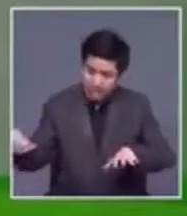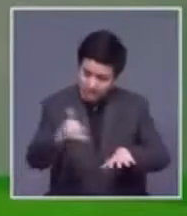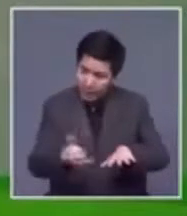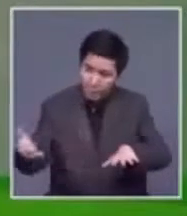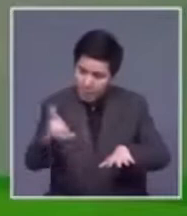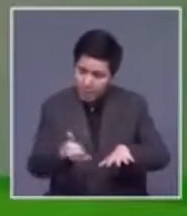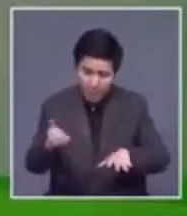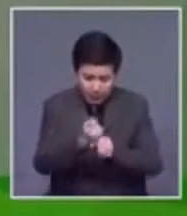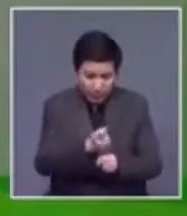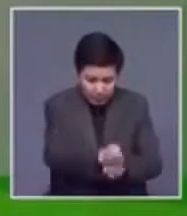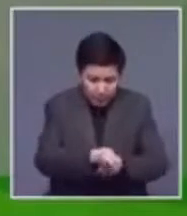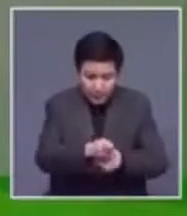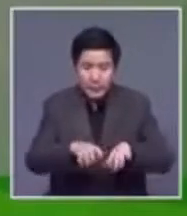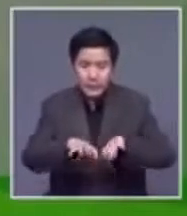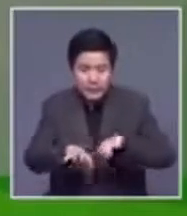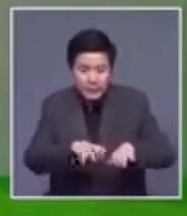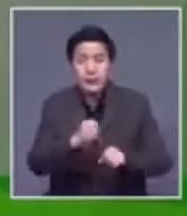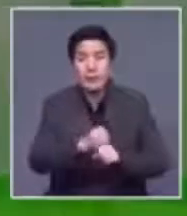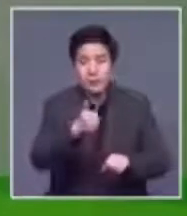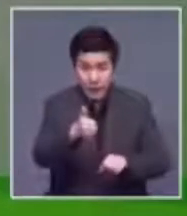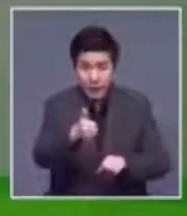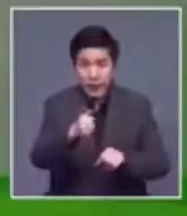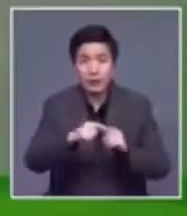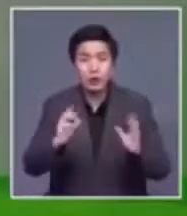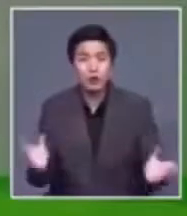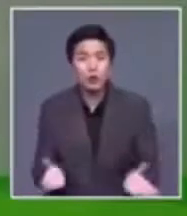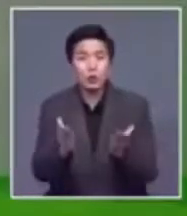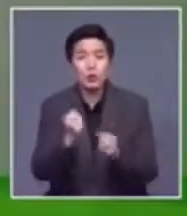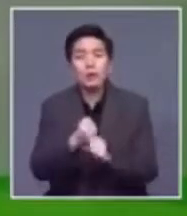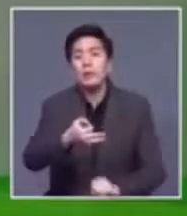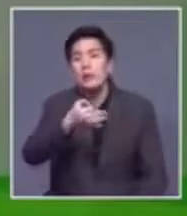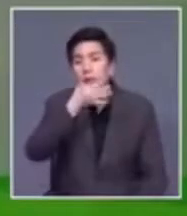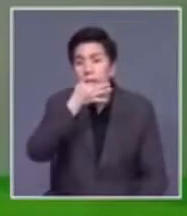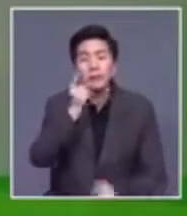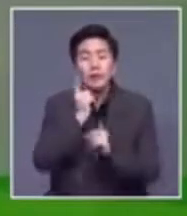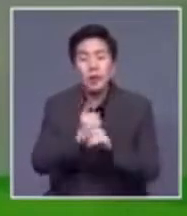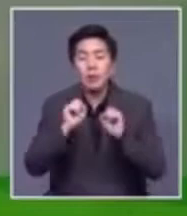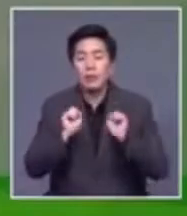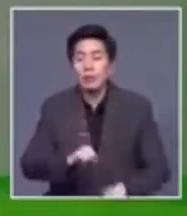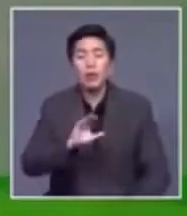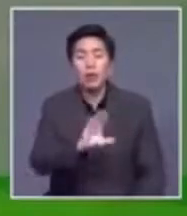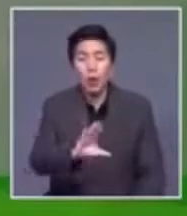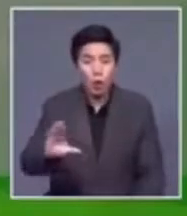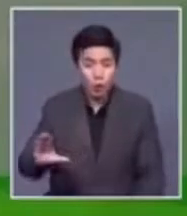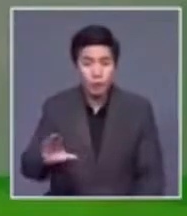ฐเพื่อร่วมการบริหารจัดการที่ดินรวมทั้งส่งเสริมการประกอบอาชีพตามศักยภาพของพื้น